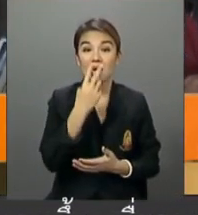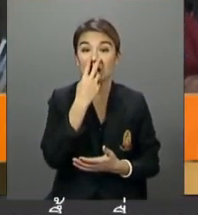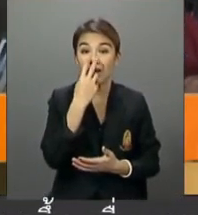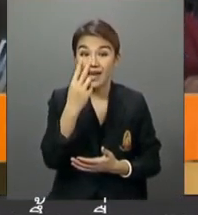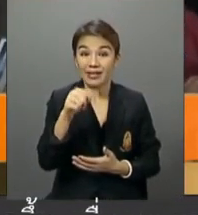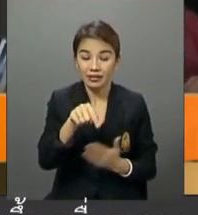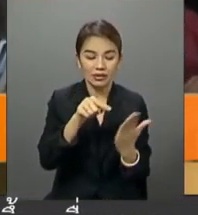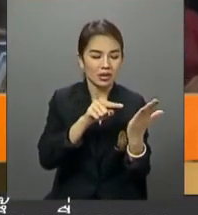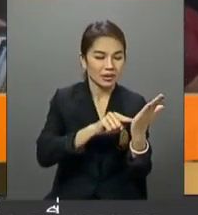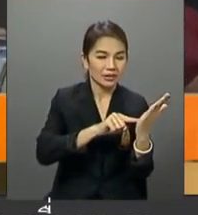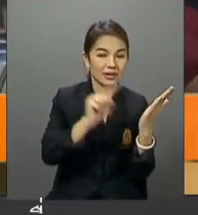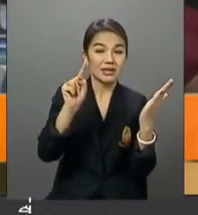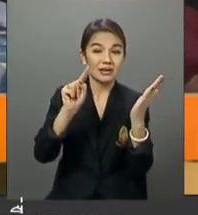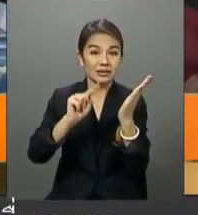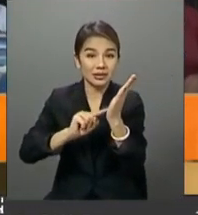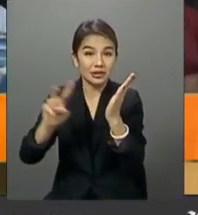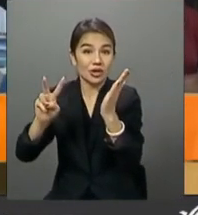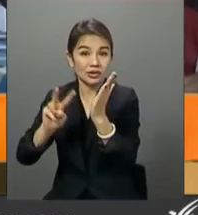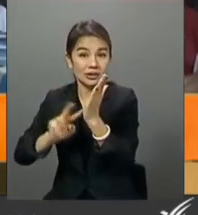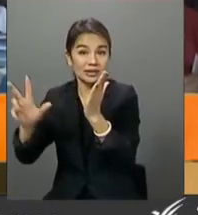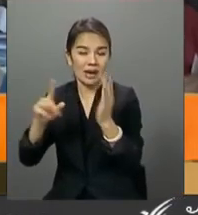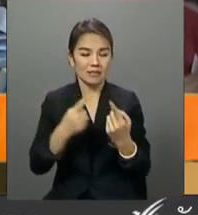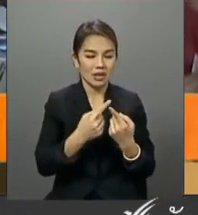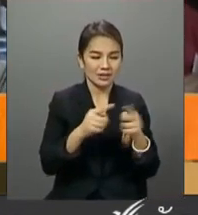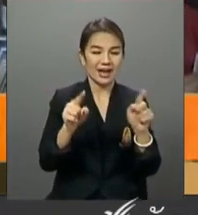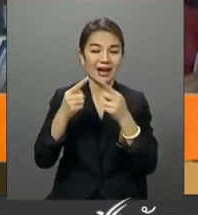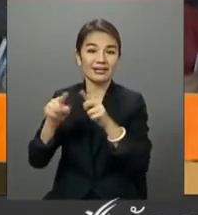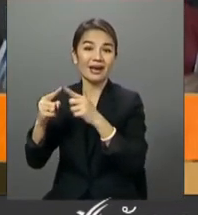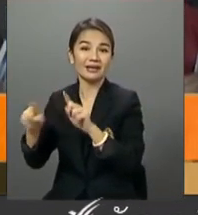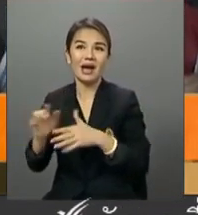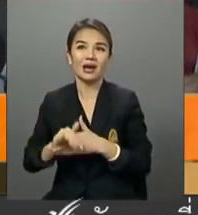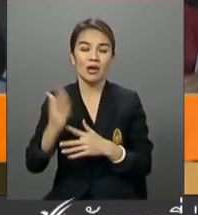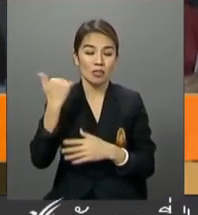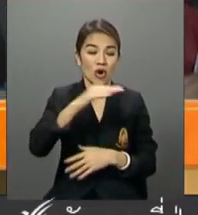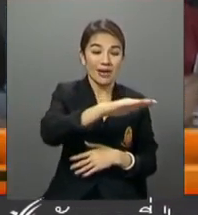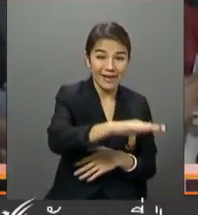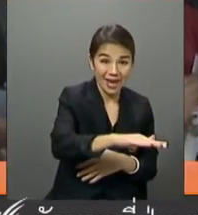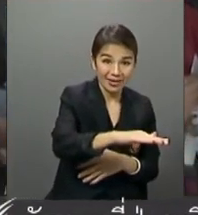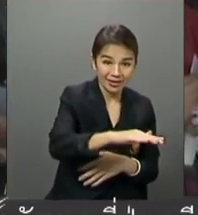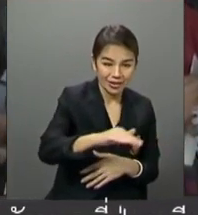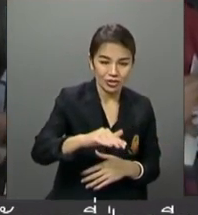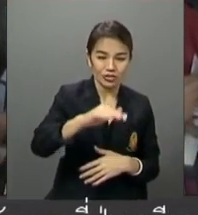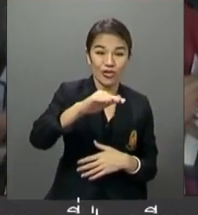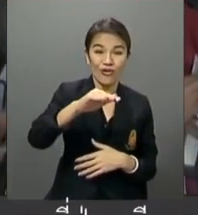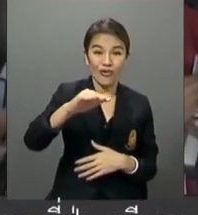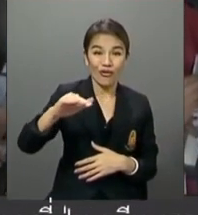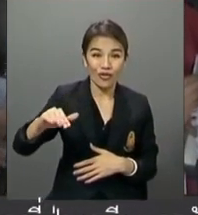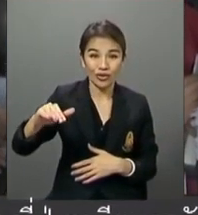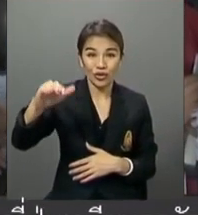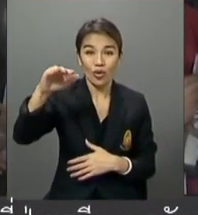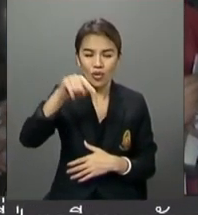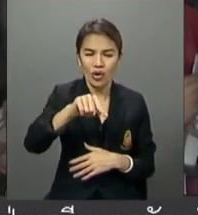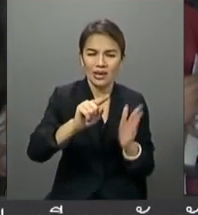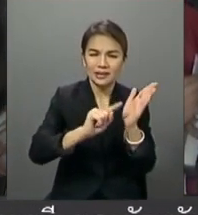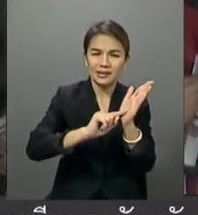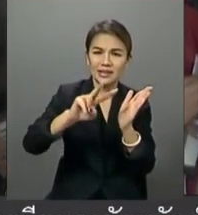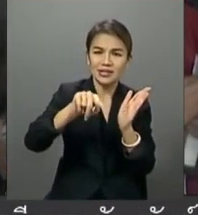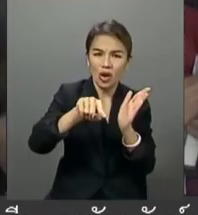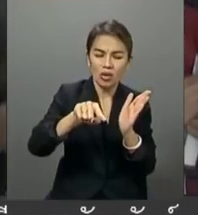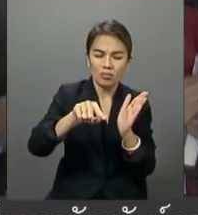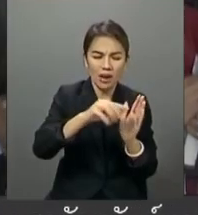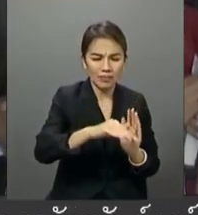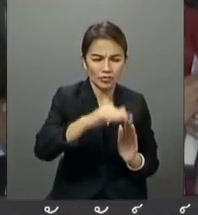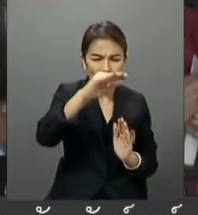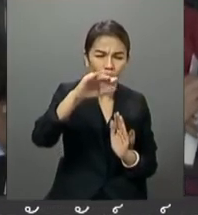ละตัวละครผ่านแต่ละเล่มซึ่งภาคหนึ่งก็จะเป็นความเป็นเด็กอีกแบบนึงแต่โตมาหน่อยเป็นภาคสองก็เหมือนแต่ละตัวก็จะโต